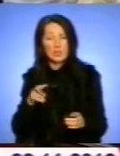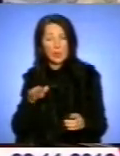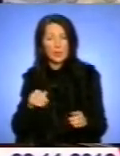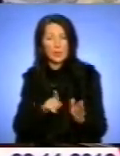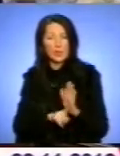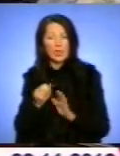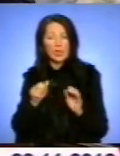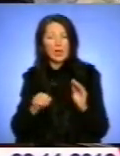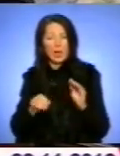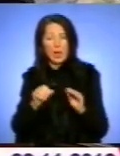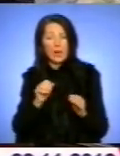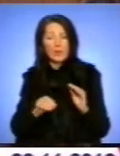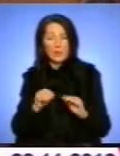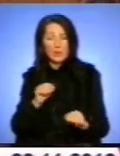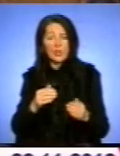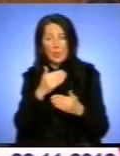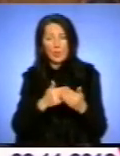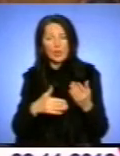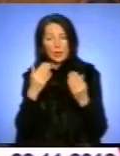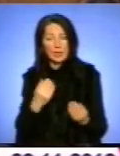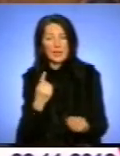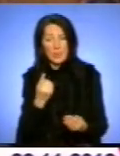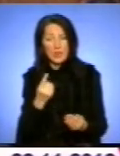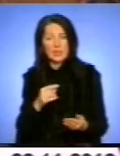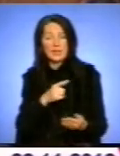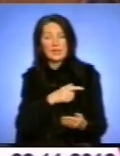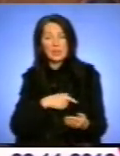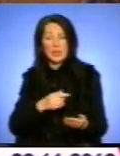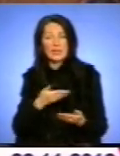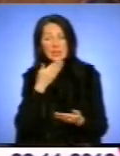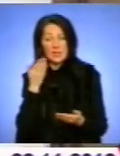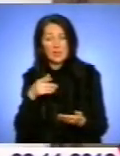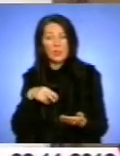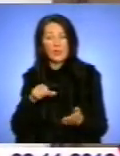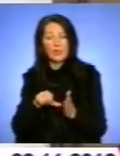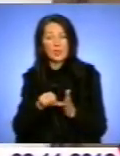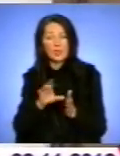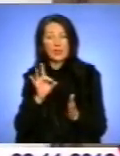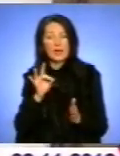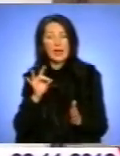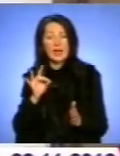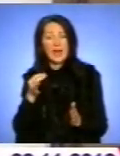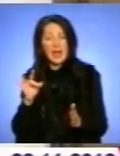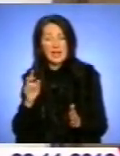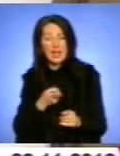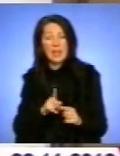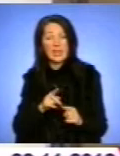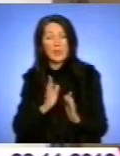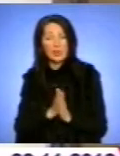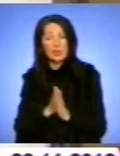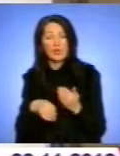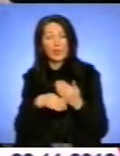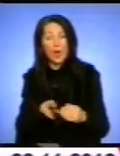денний. Першим з депутатським запитом виступив Володимир Рейда, який просив допомоги у ремонті дороги села Яблунівка.